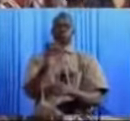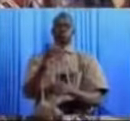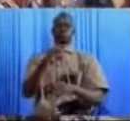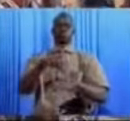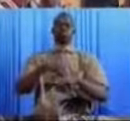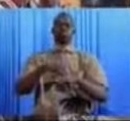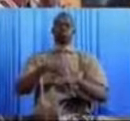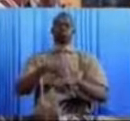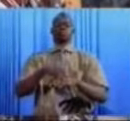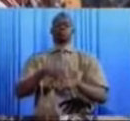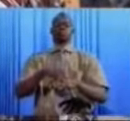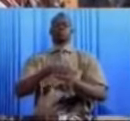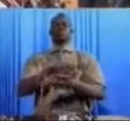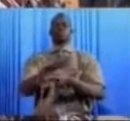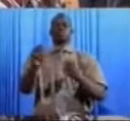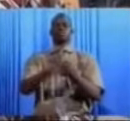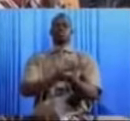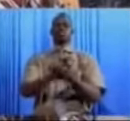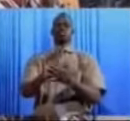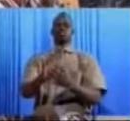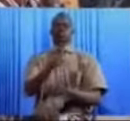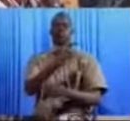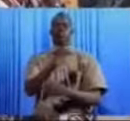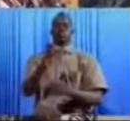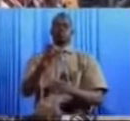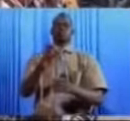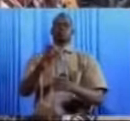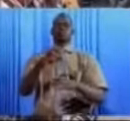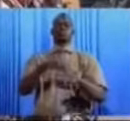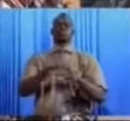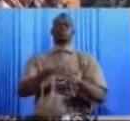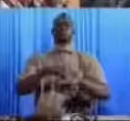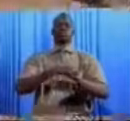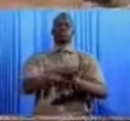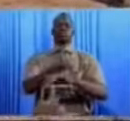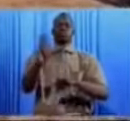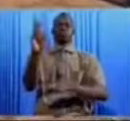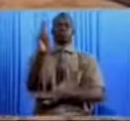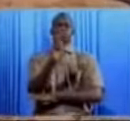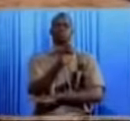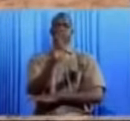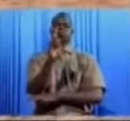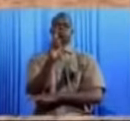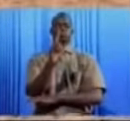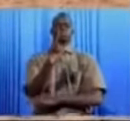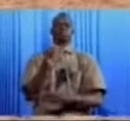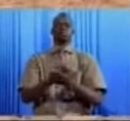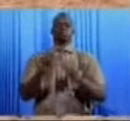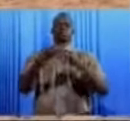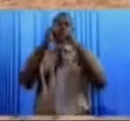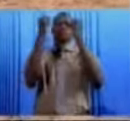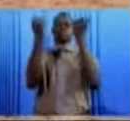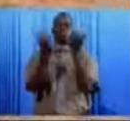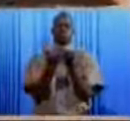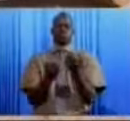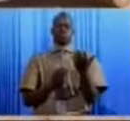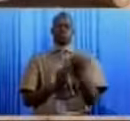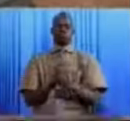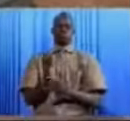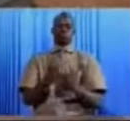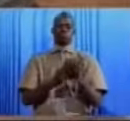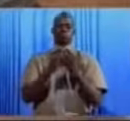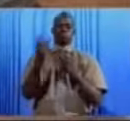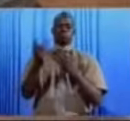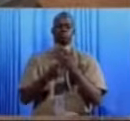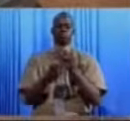de tête des dragons et 300 hectares de champs végétalisée cette association à travers ses projets